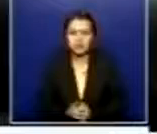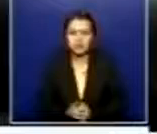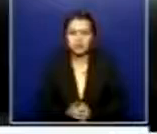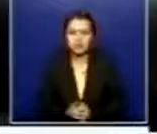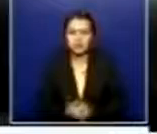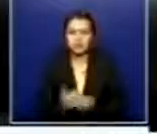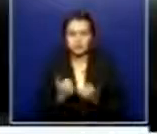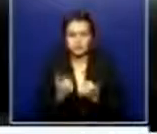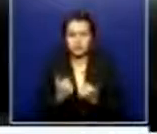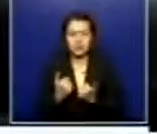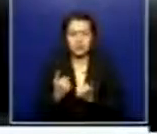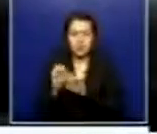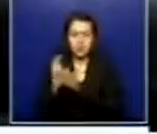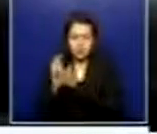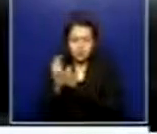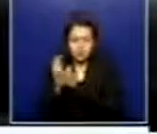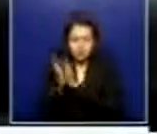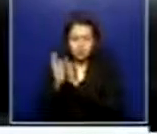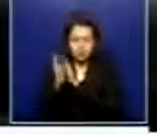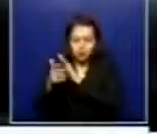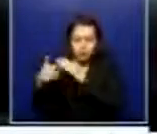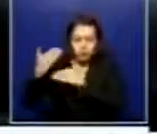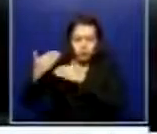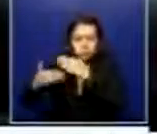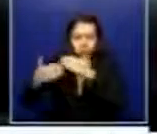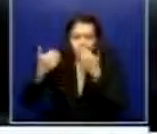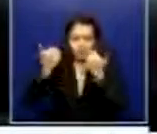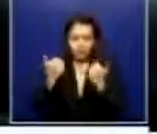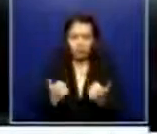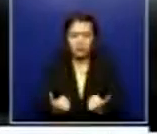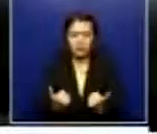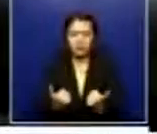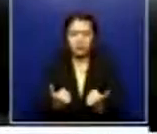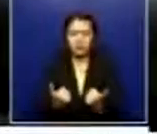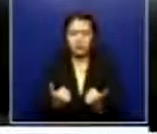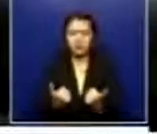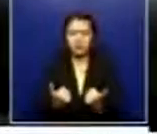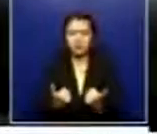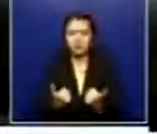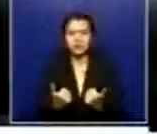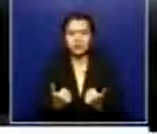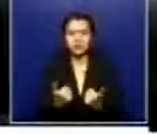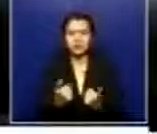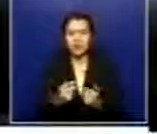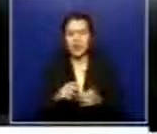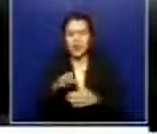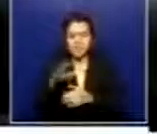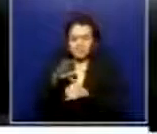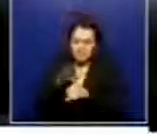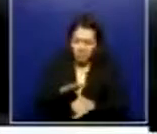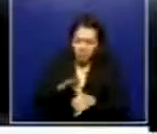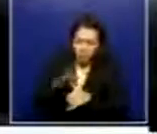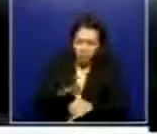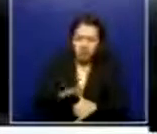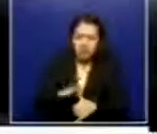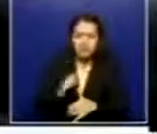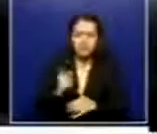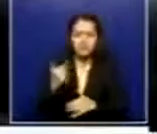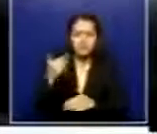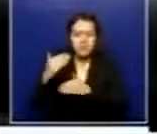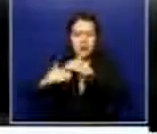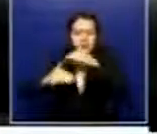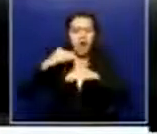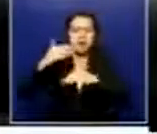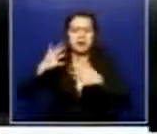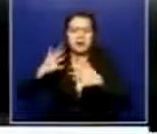ลอดการเปลี่ยนแปลงการปกครองจนถึงปัจจุบันตราบใดที่ยังมีการบีบคอเสียงแห่งอนาคตการป